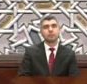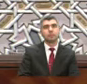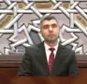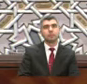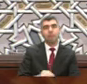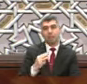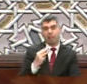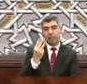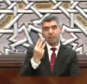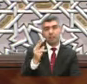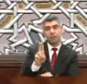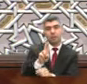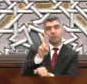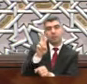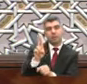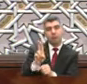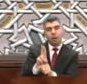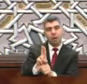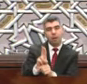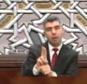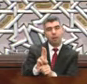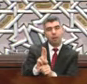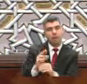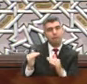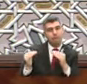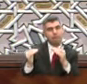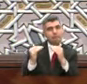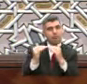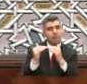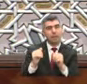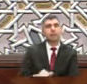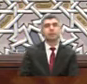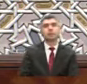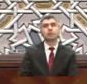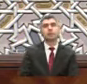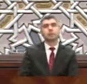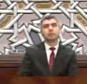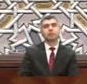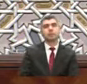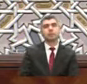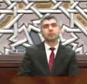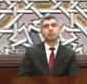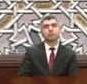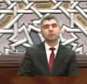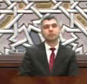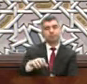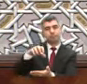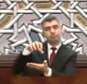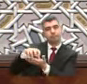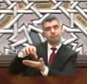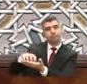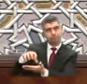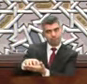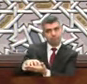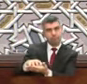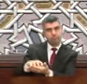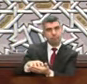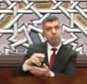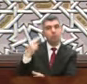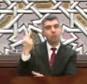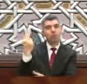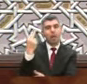ثلاث أسئلة لهم وحدة الموضوع، ويتعلق الأمر بإحداث نواة جامعية ببعض الجهات،